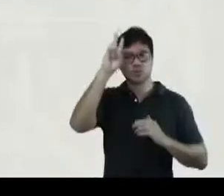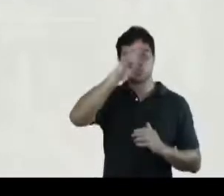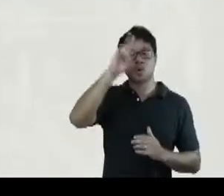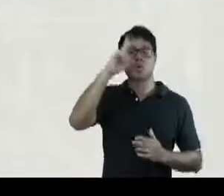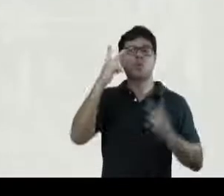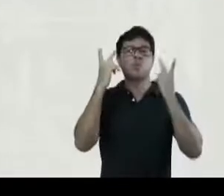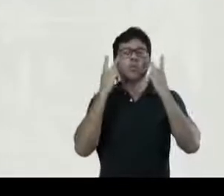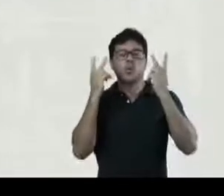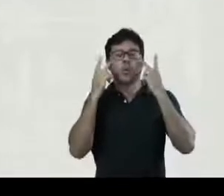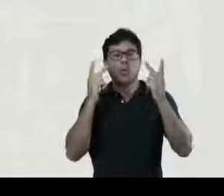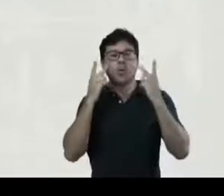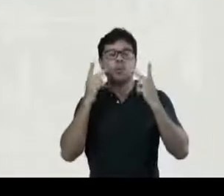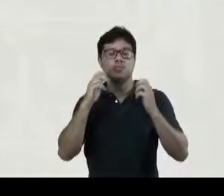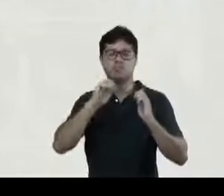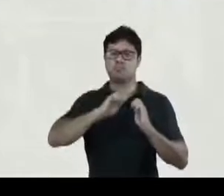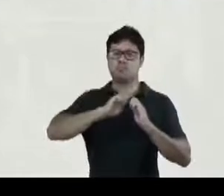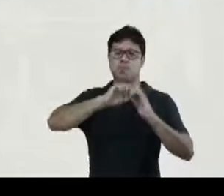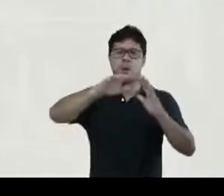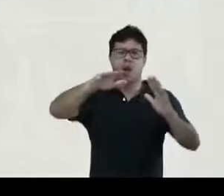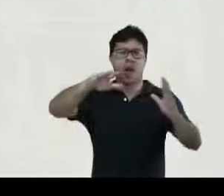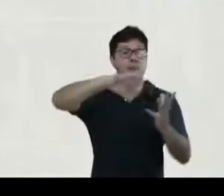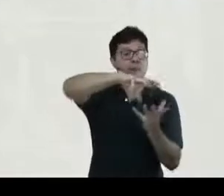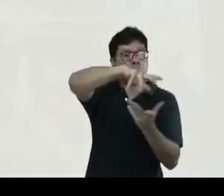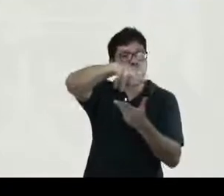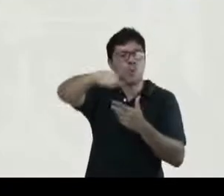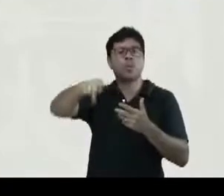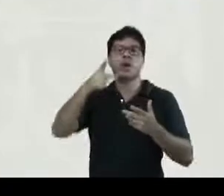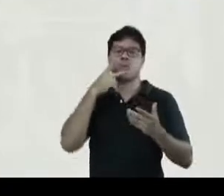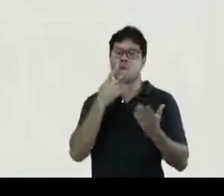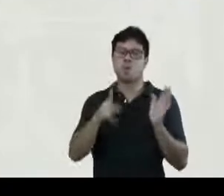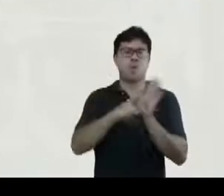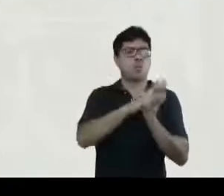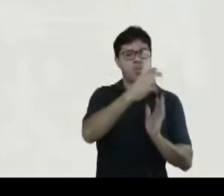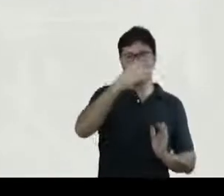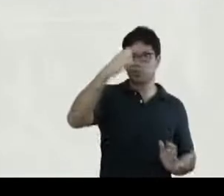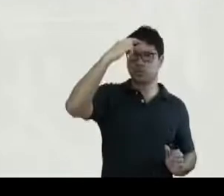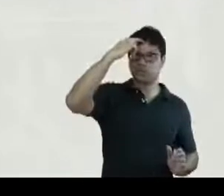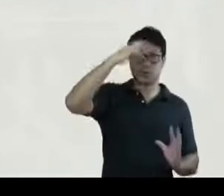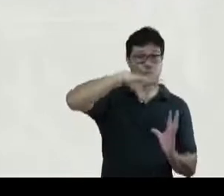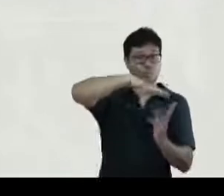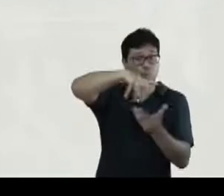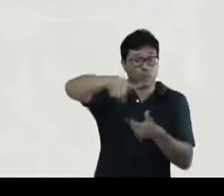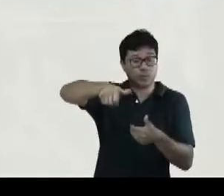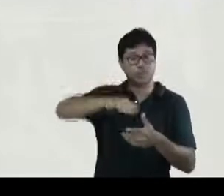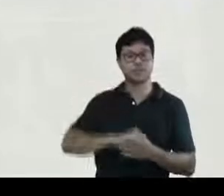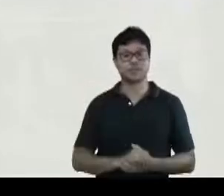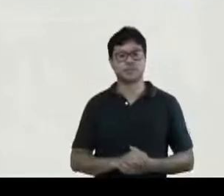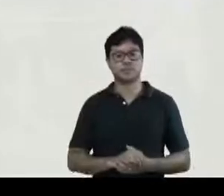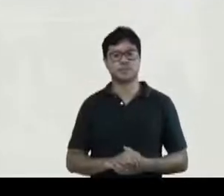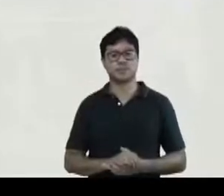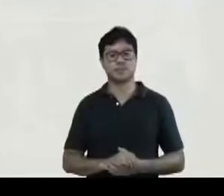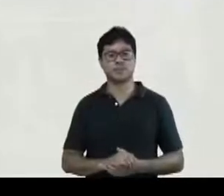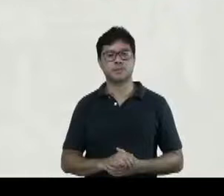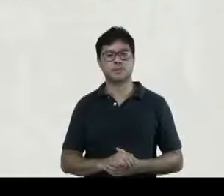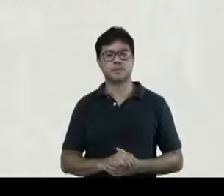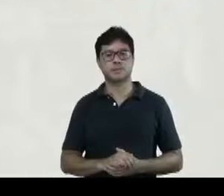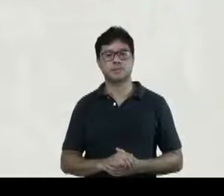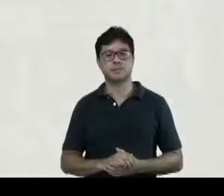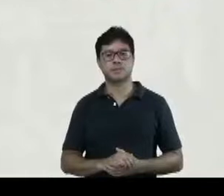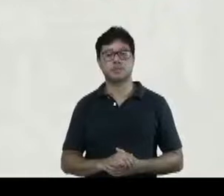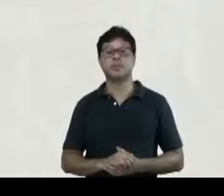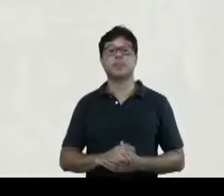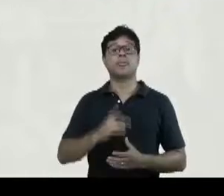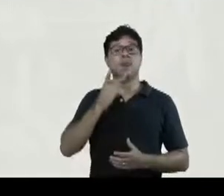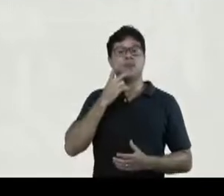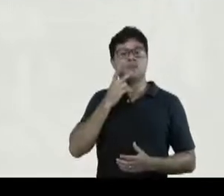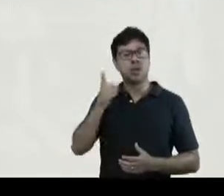Erbe, konkret zusammenführen, nutzbar machen. Searle hat also nicht nur Ideen, sondern auch Produkte.